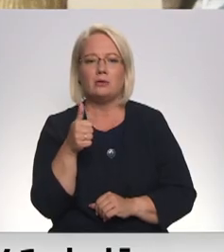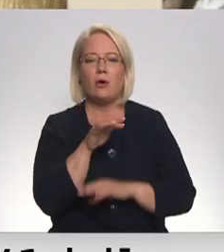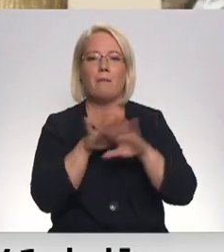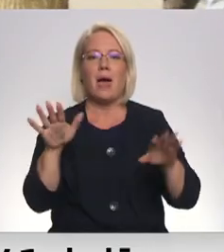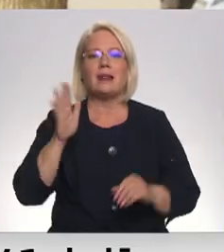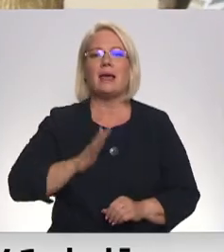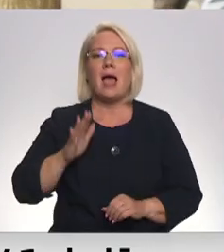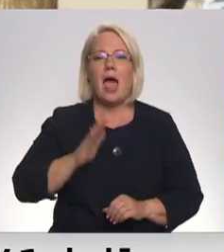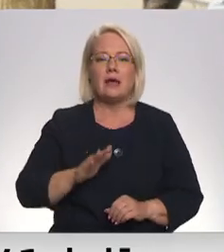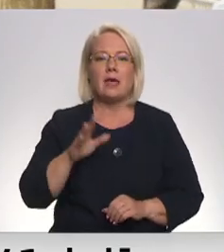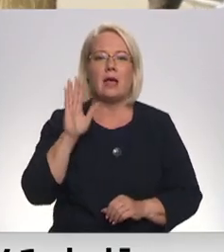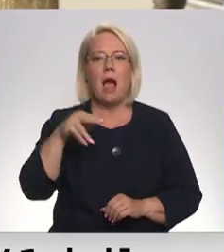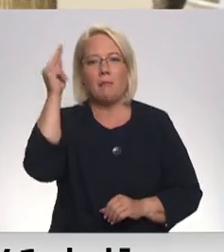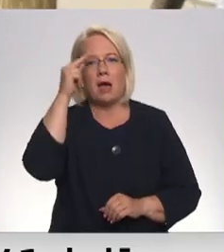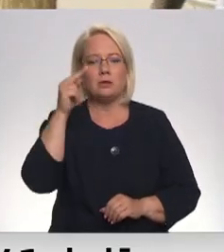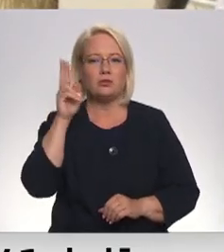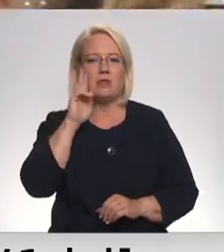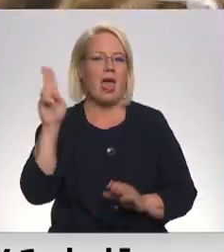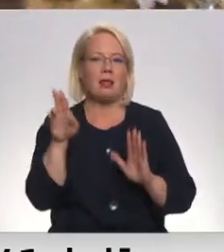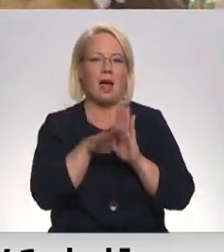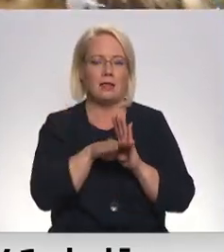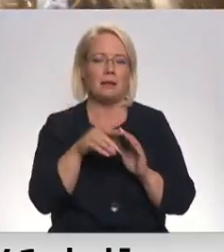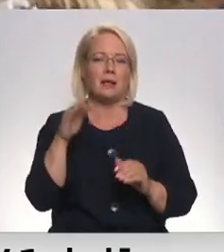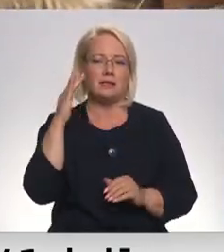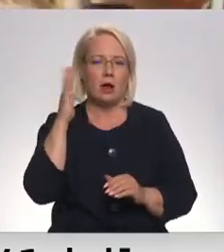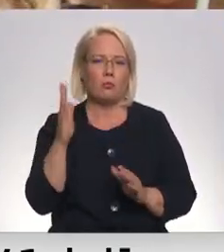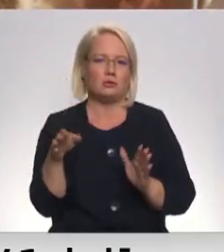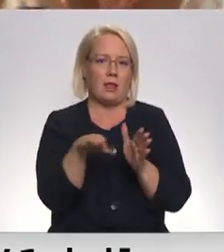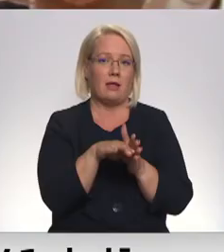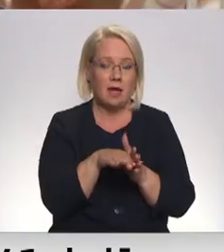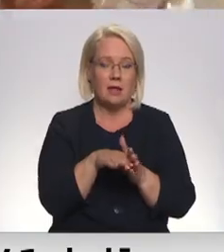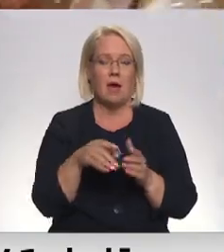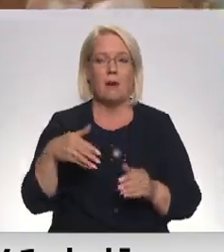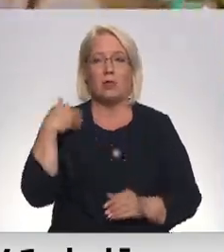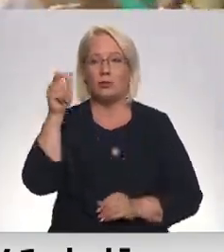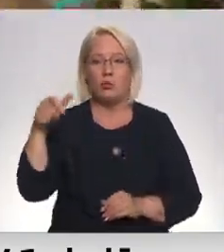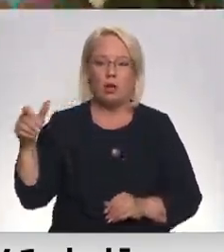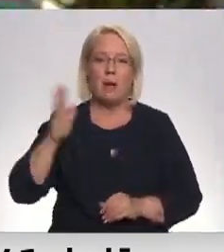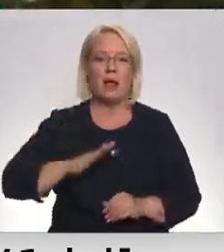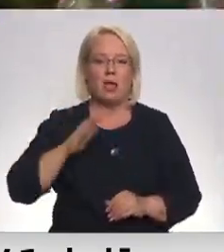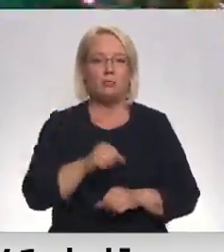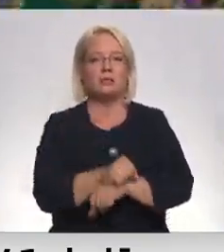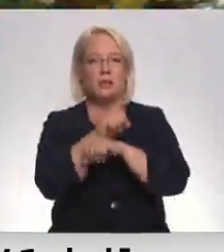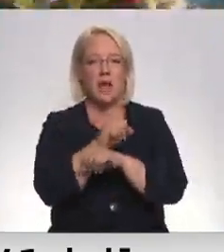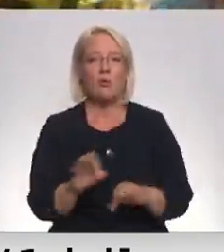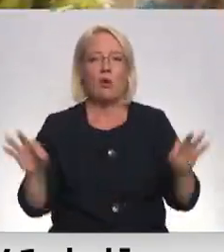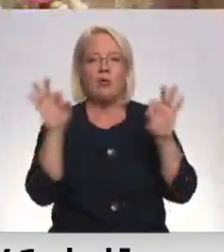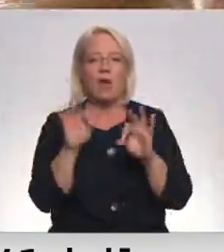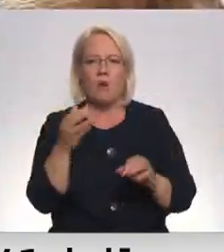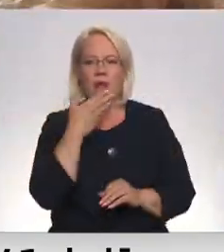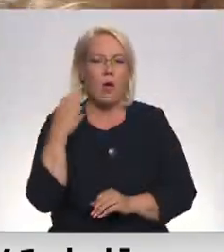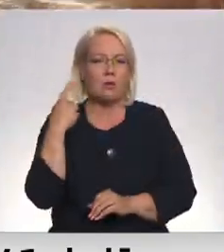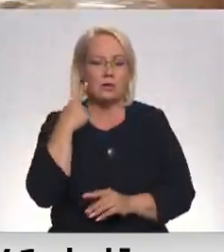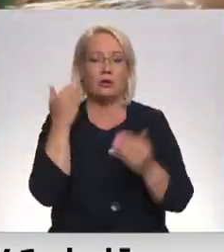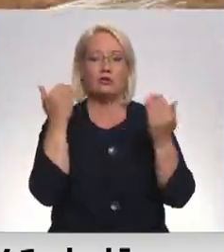ka viņiem būs neklātienē mācības. Es ceru, ka būs klātienē. Tikmēr skolēni par gaidāmo pedagogu streiku īsti neko nav pat dzirdējuši,